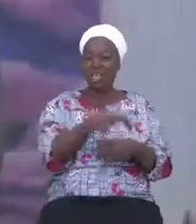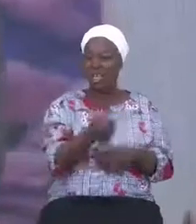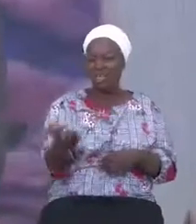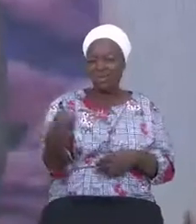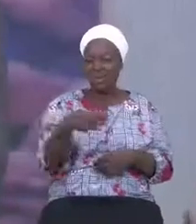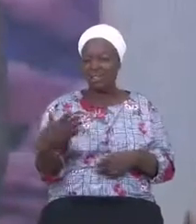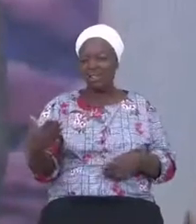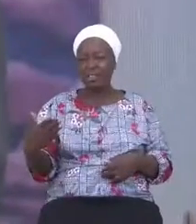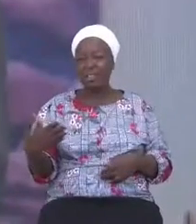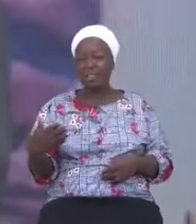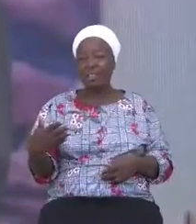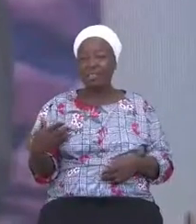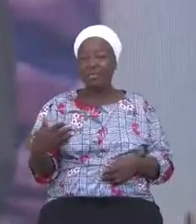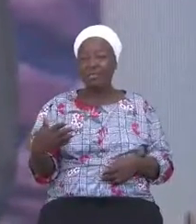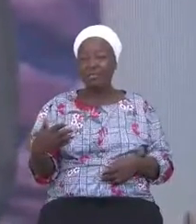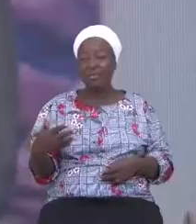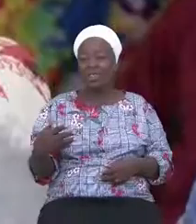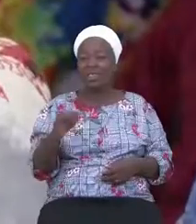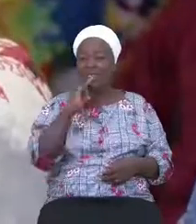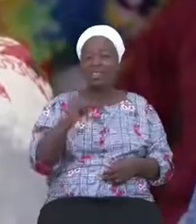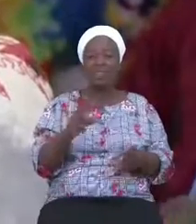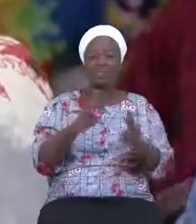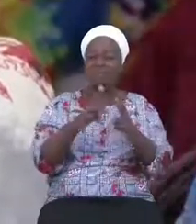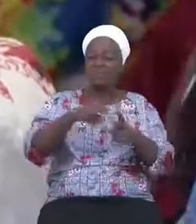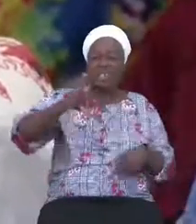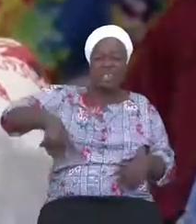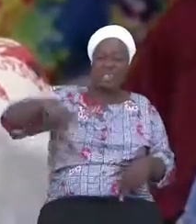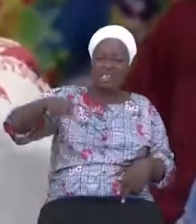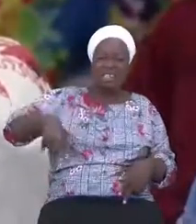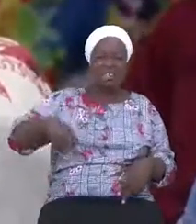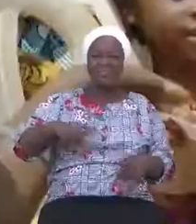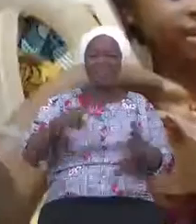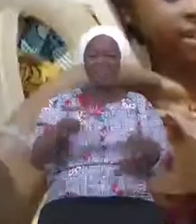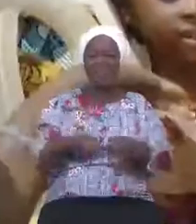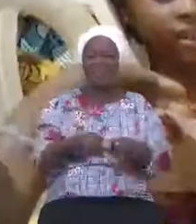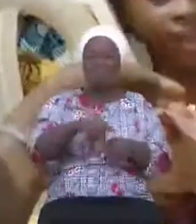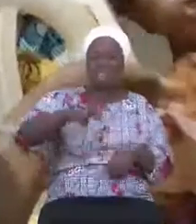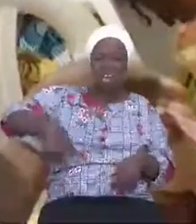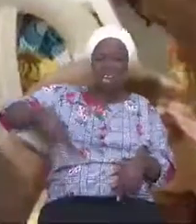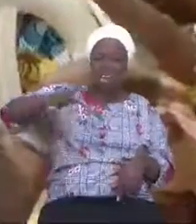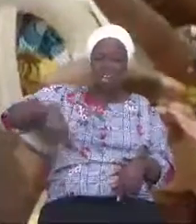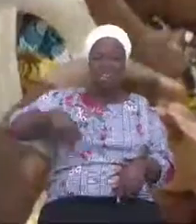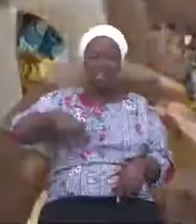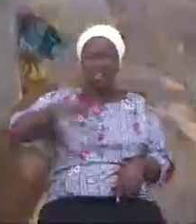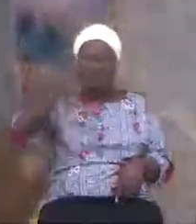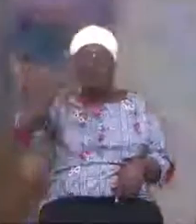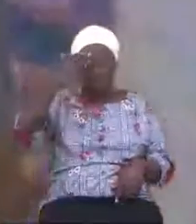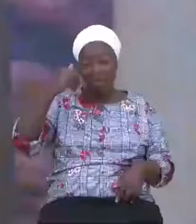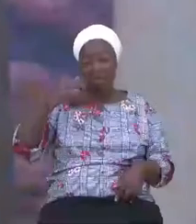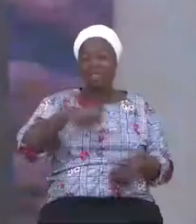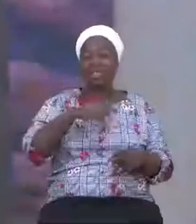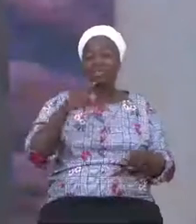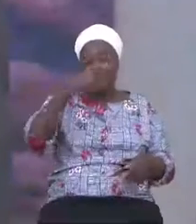pour dire quelque chose d'autre. C'est trop tard. J'ai dit, c'est trop tard. Le ciel a fermé la